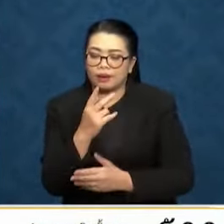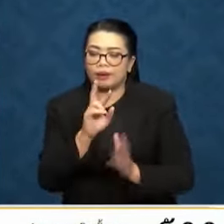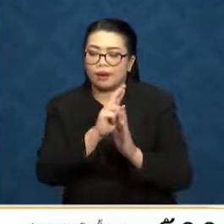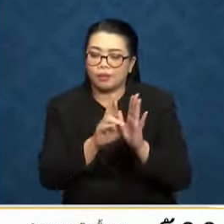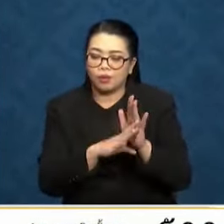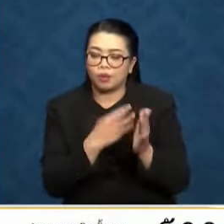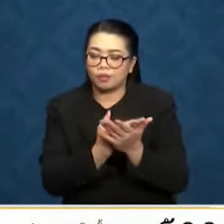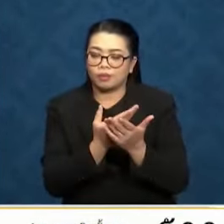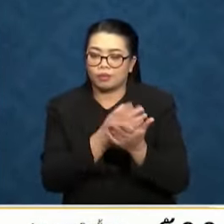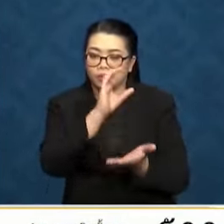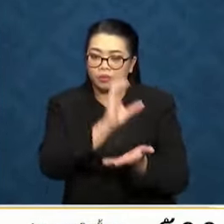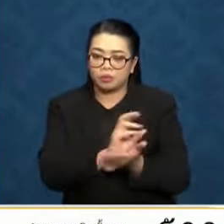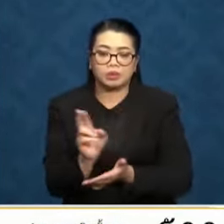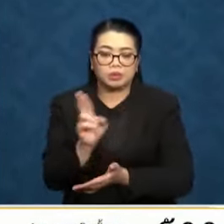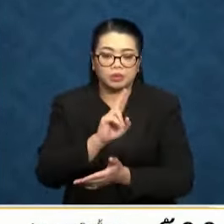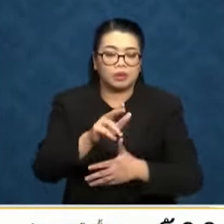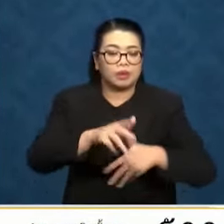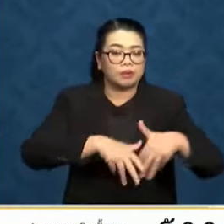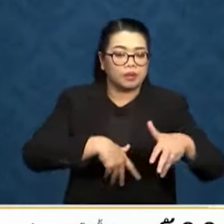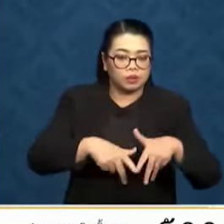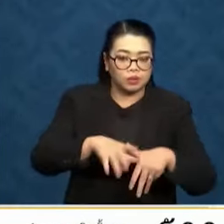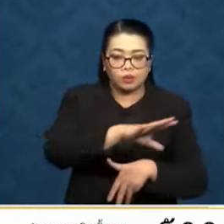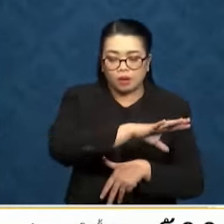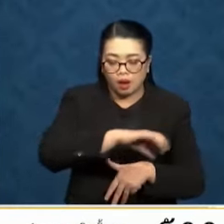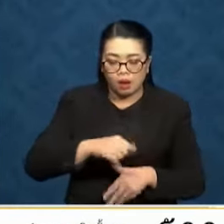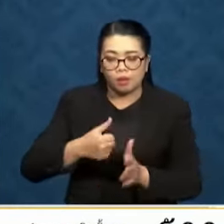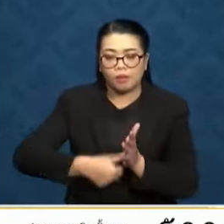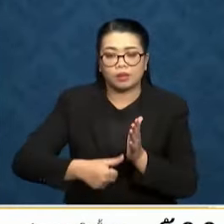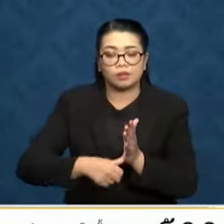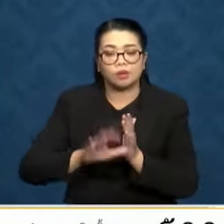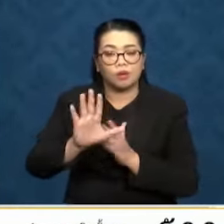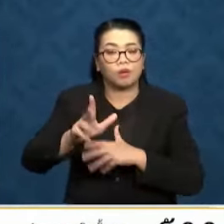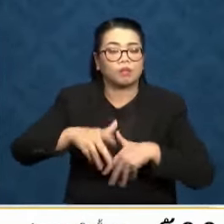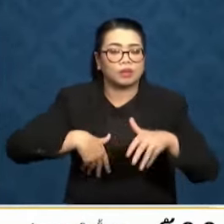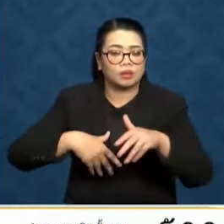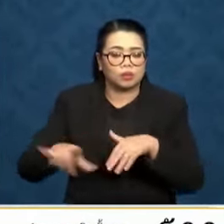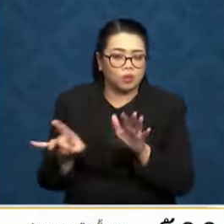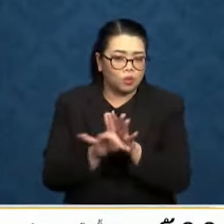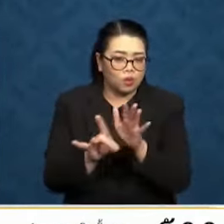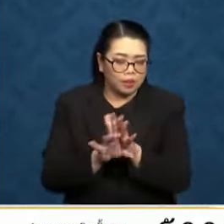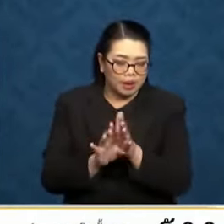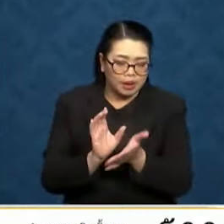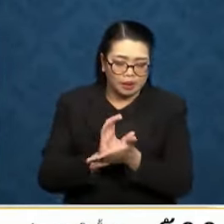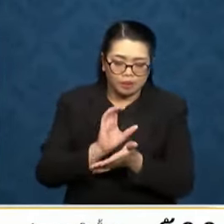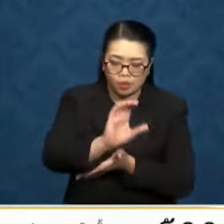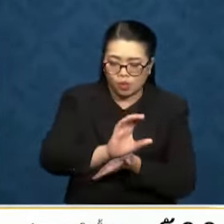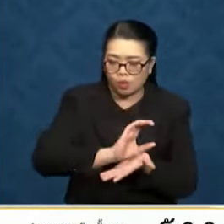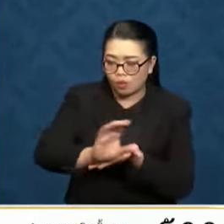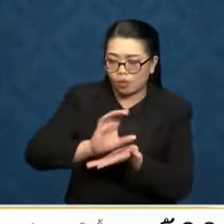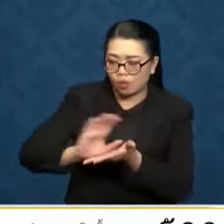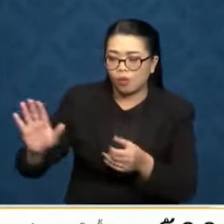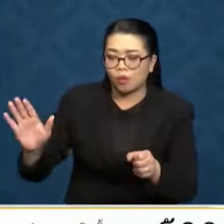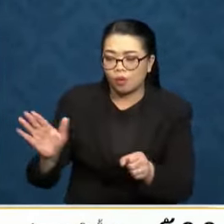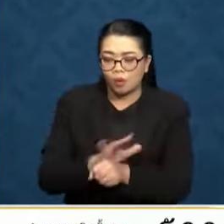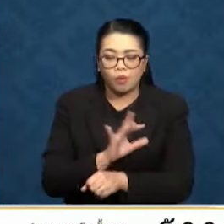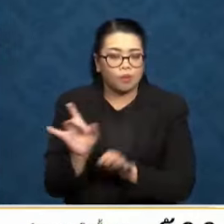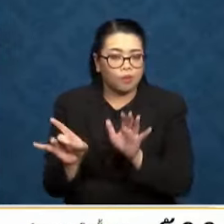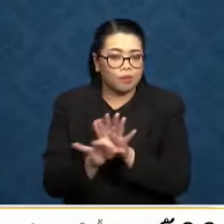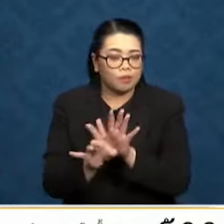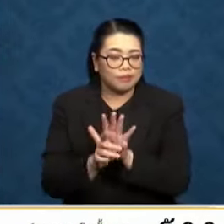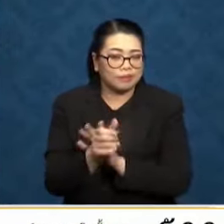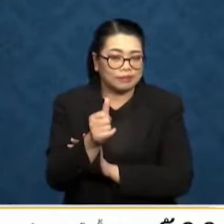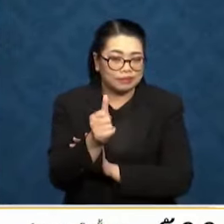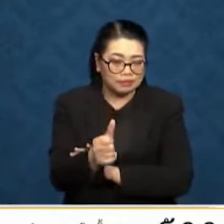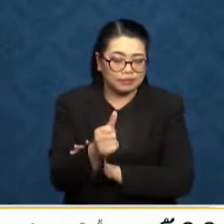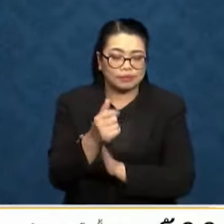งบประมาณที่ใช้งบประมาณของประชาชนนะคะที่มาจากภาษีของประชาชนได้คุ้มค่าทุกบากทุกสตางค์และมีประสิทธิภาพอย่างไรก็